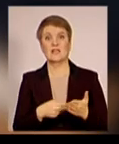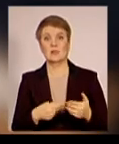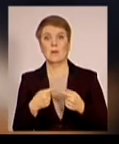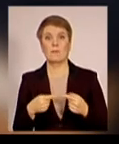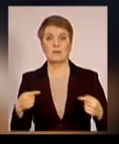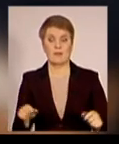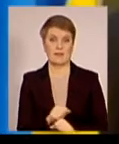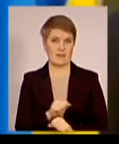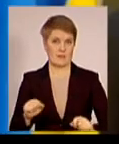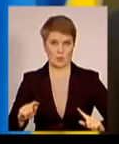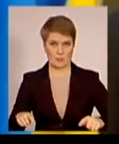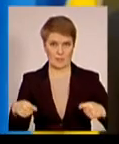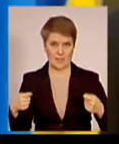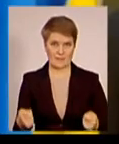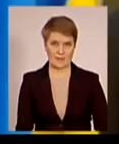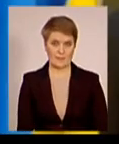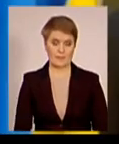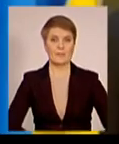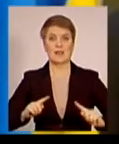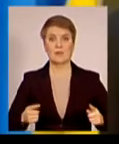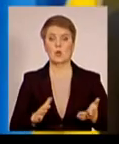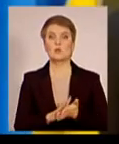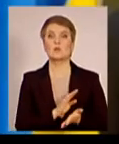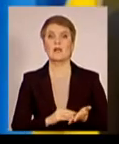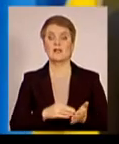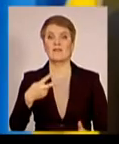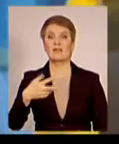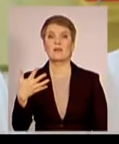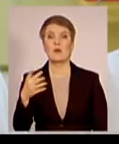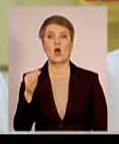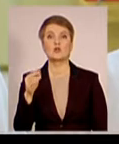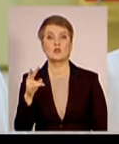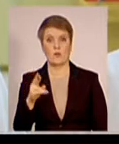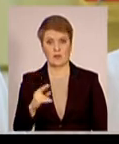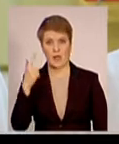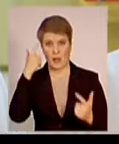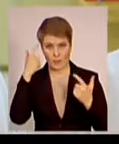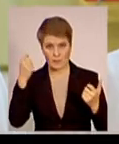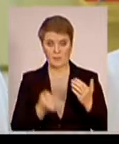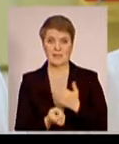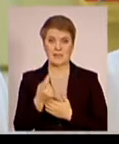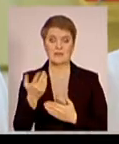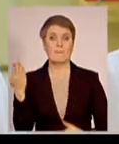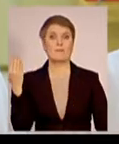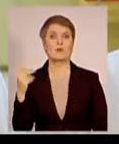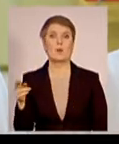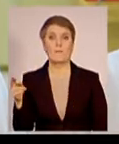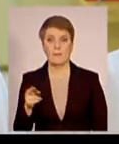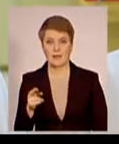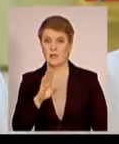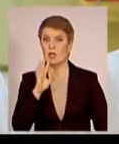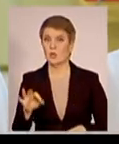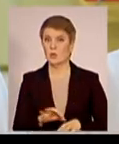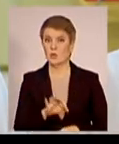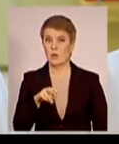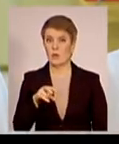передавати. Затримали журналіста ще 25 жовтня. От повідомлення про це з'явилося тільки минулої п'ятниці. Дружина